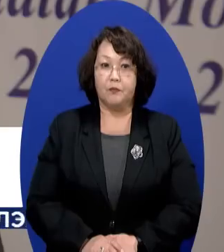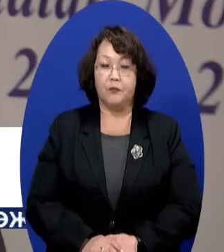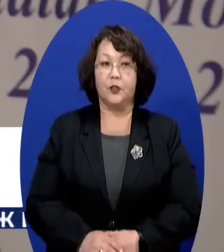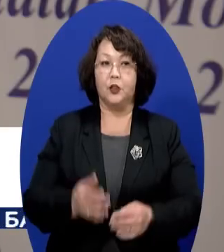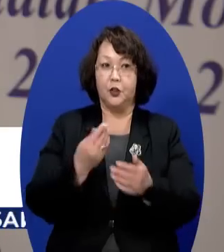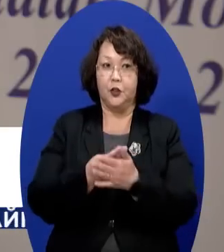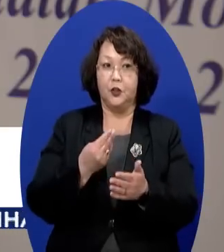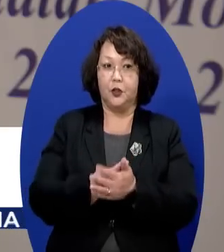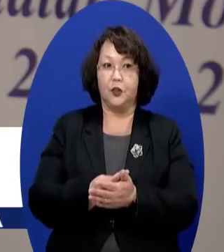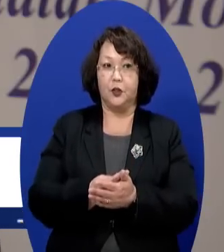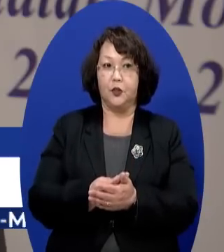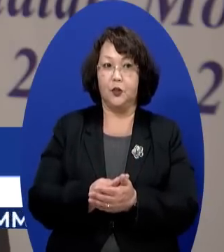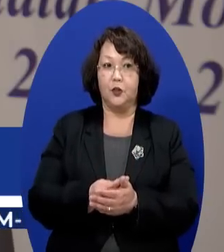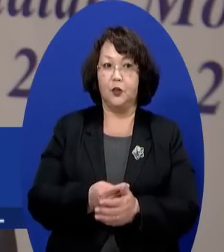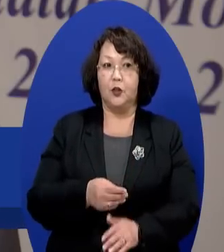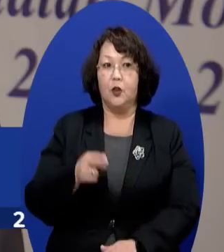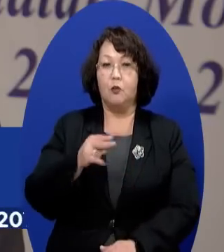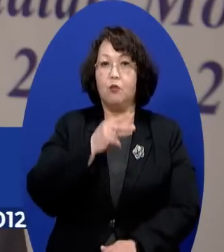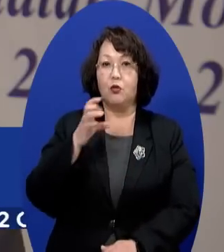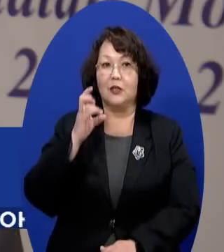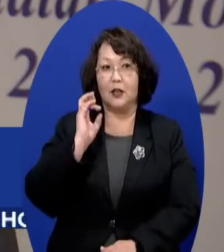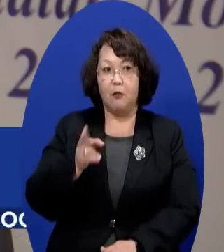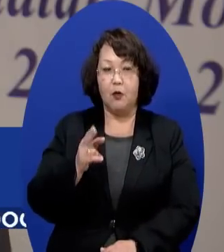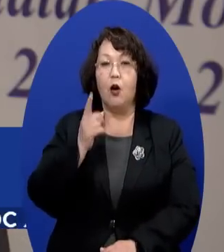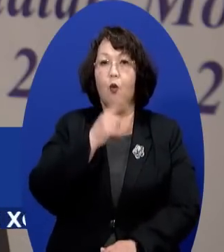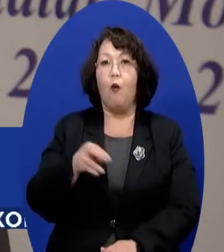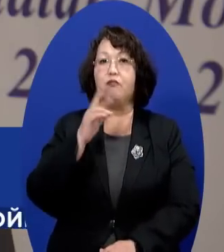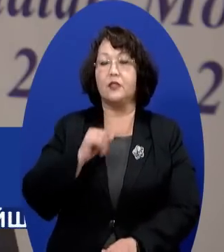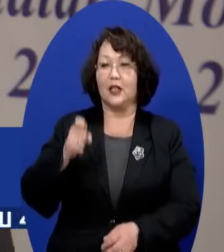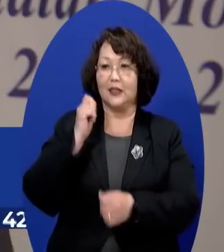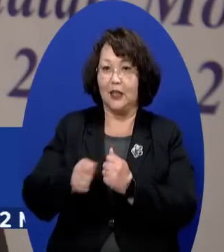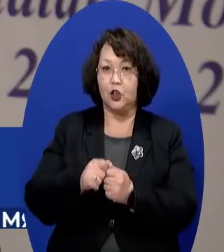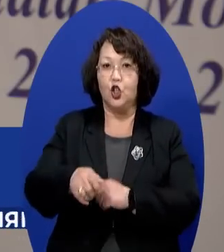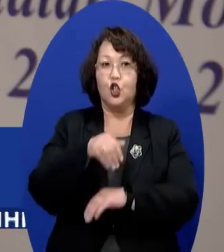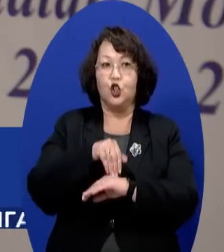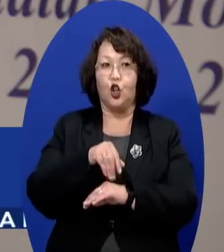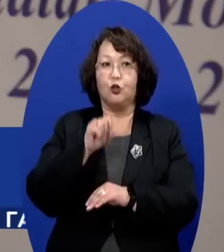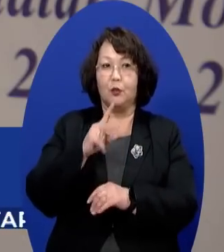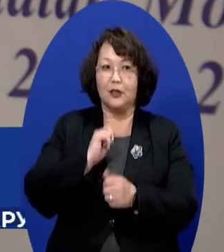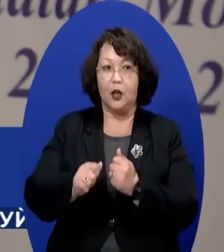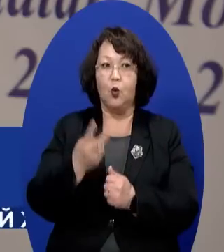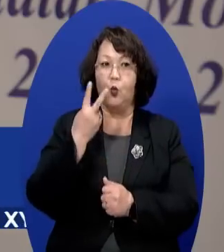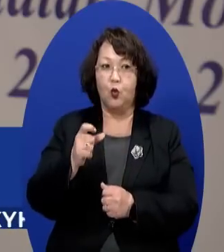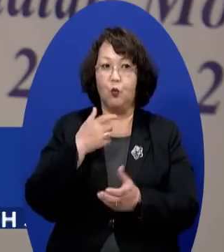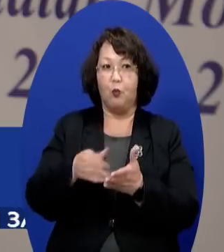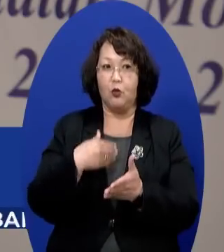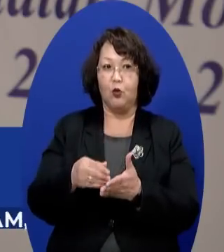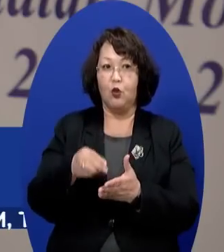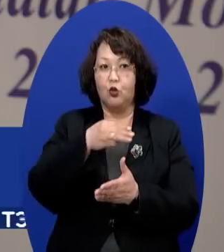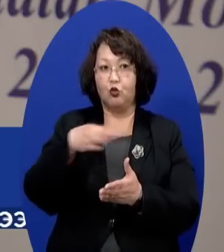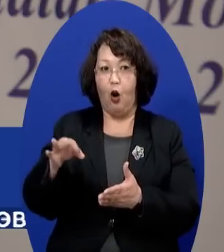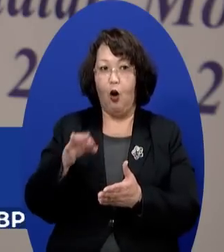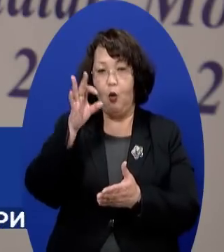Жишээлбэл одоо пүүсийн одоо хувьсах зардал нь, тогтмол зардал нь, үнэн борлуулалтын тоо хэмжээ ямар харьцаатай